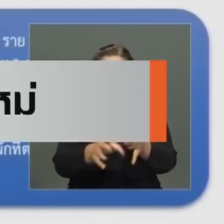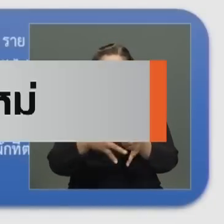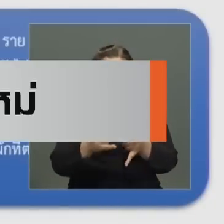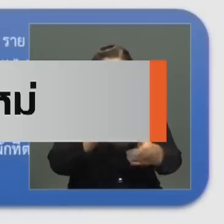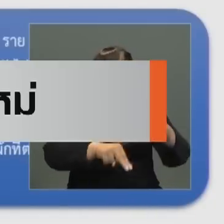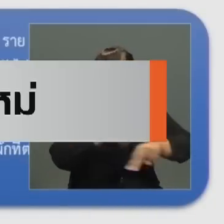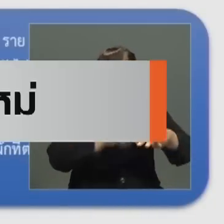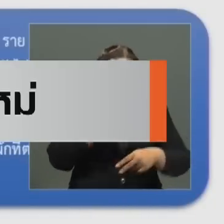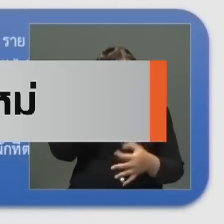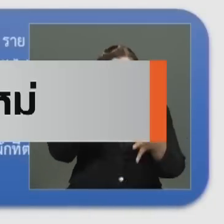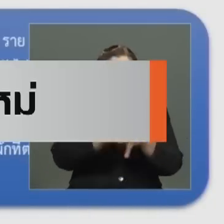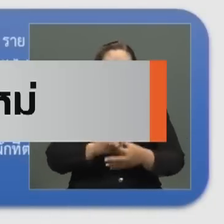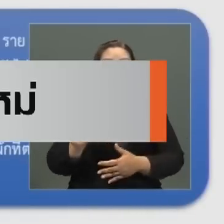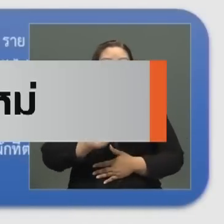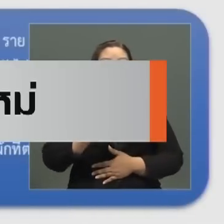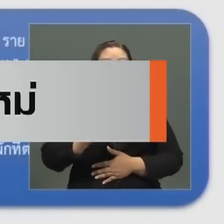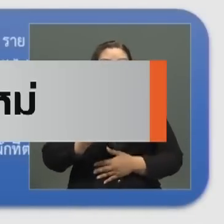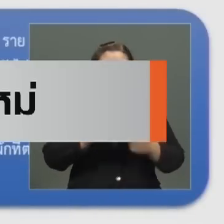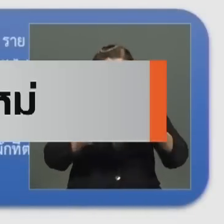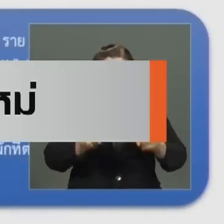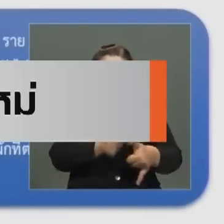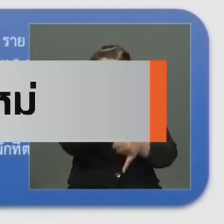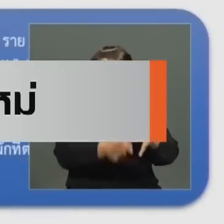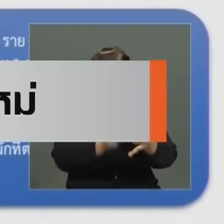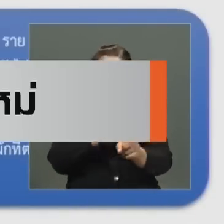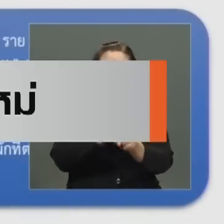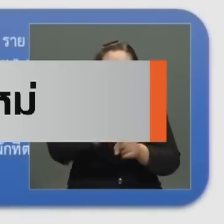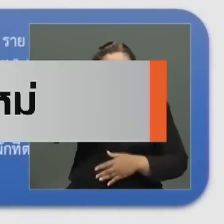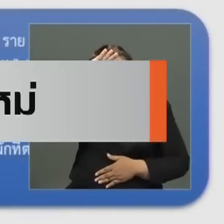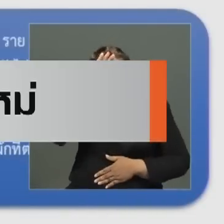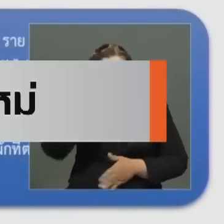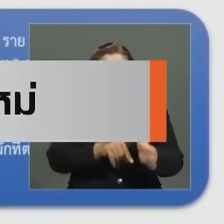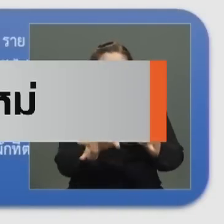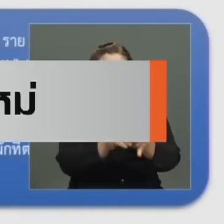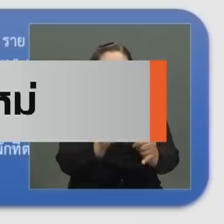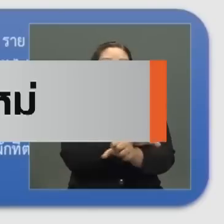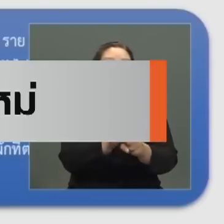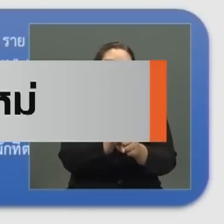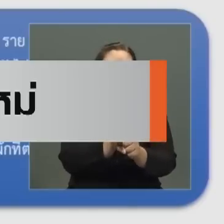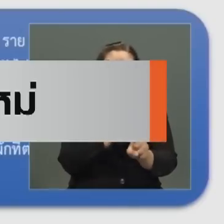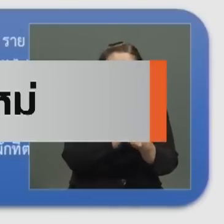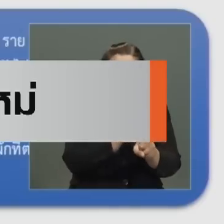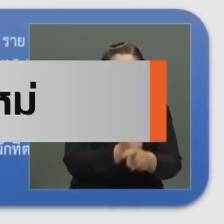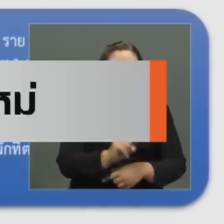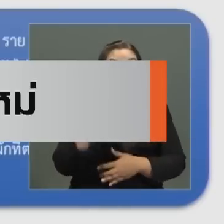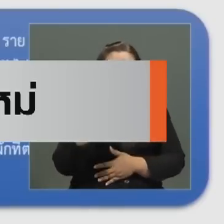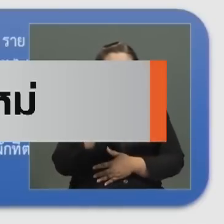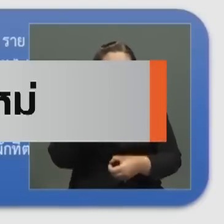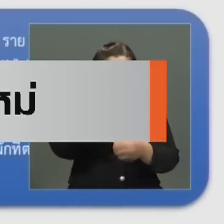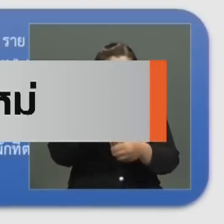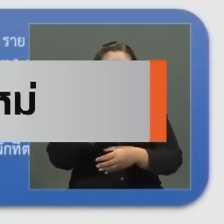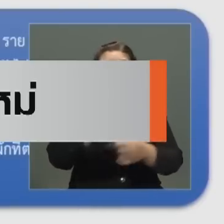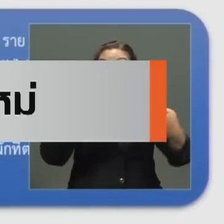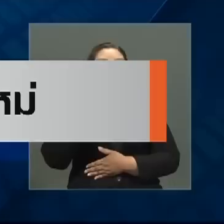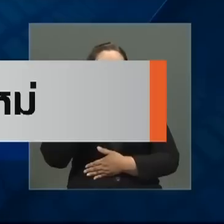clusterใหม่นะคะโดยยืนยันเขาว่าไม่ใช่ clusterมายแต่เป็นการเชื่อมโยงไปนะคะจากเดิมอย่างที่มีความกังวล